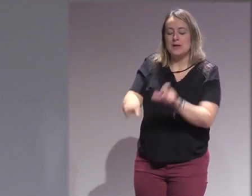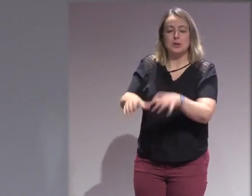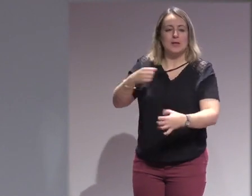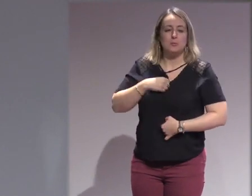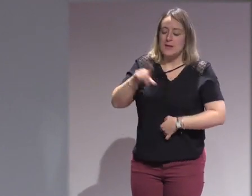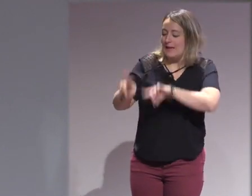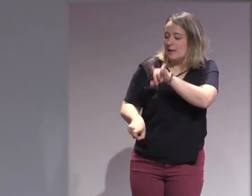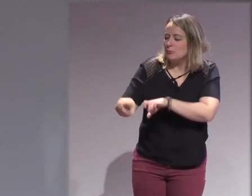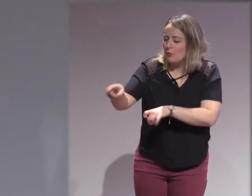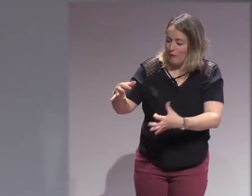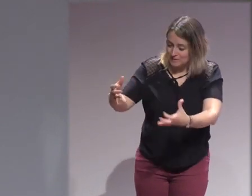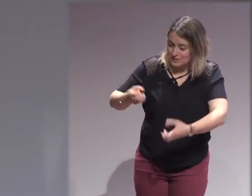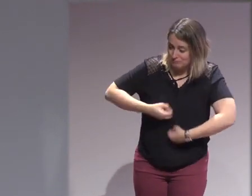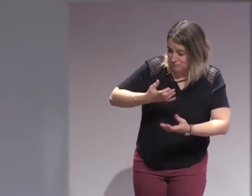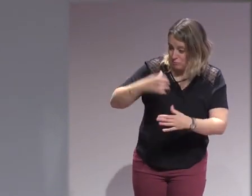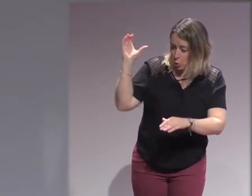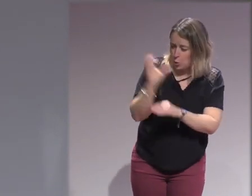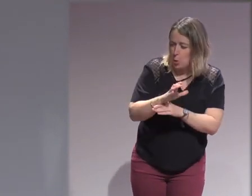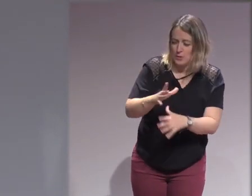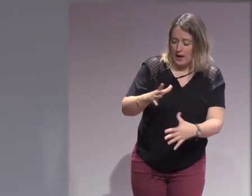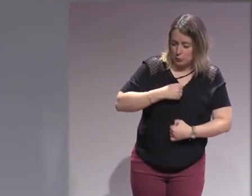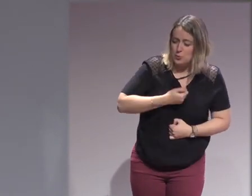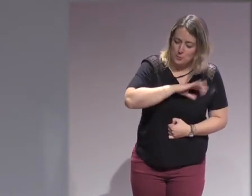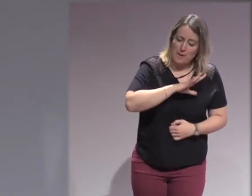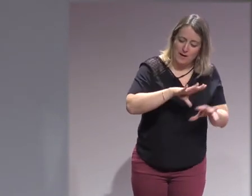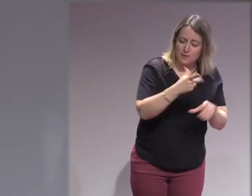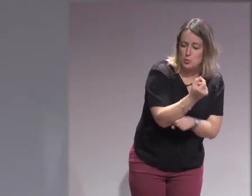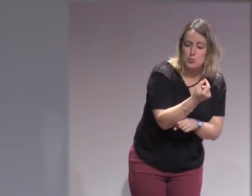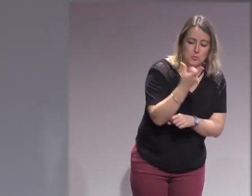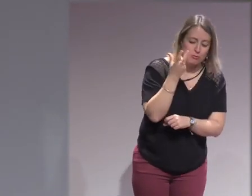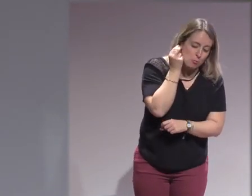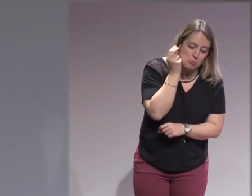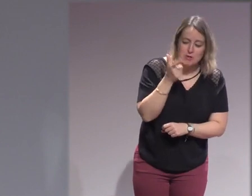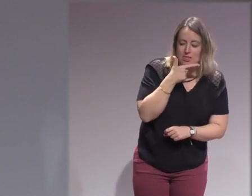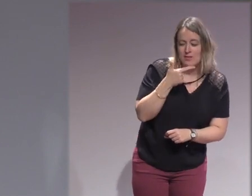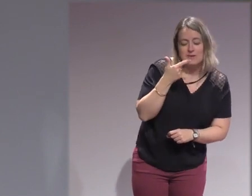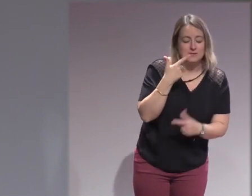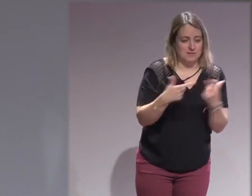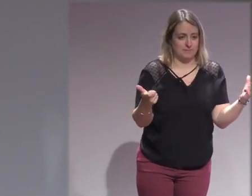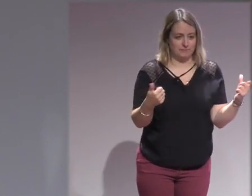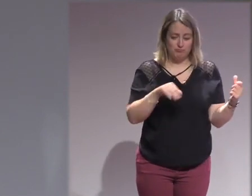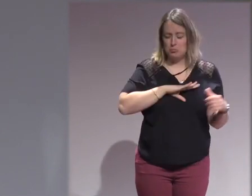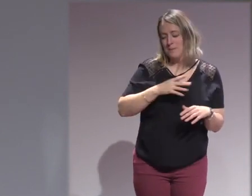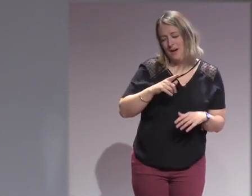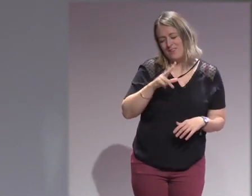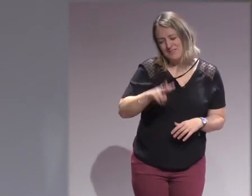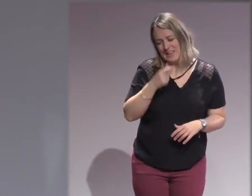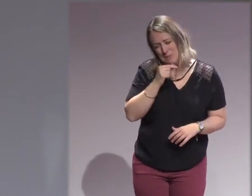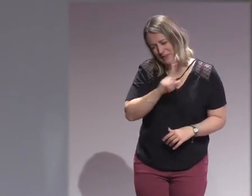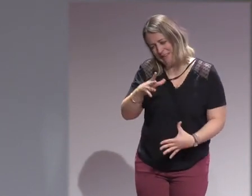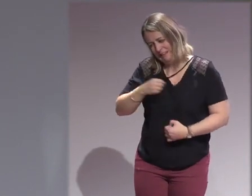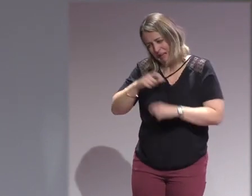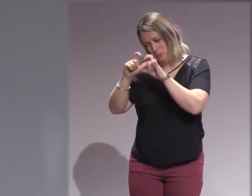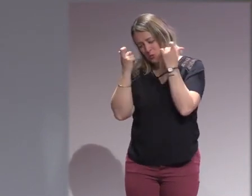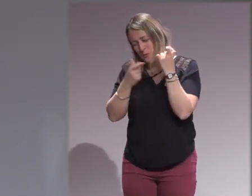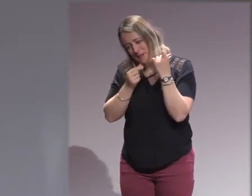si elles ne voulaient pas se prononcer contre l'adoption par les couples homosexuels au titre que, comme c'était déjà pas facile d'être adopté, ce serait